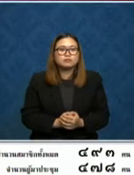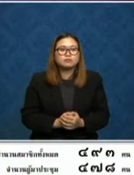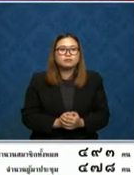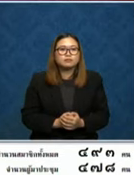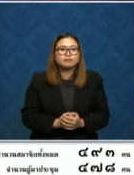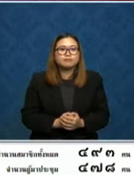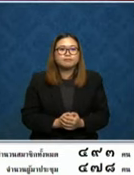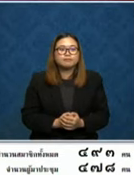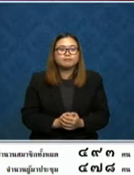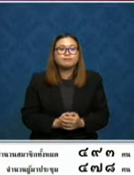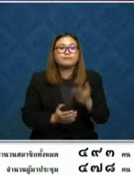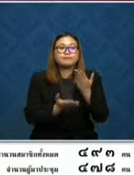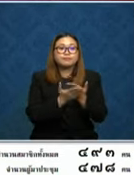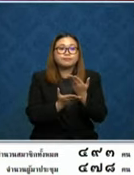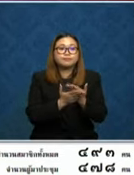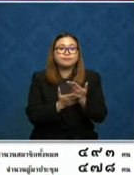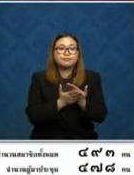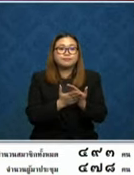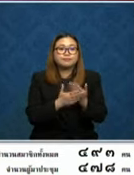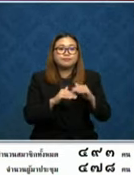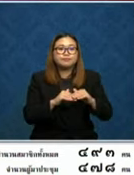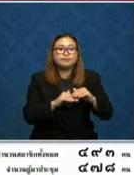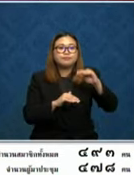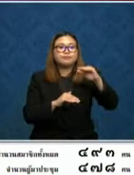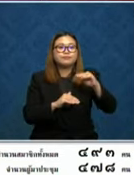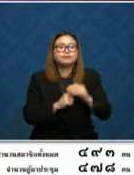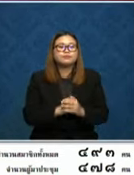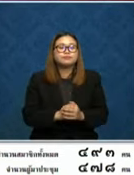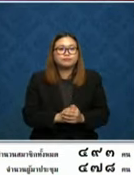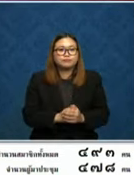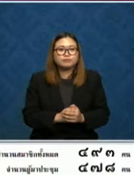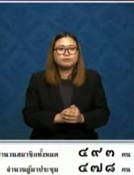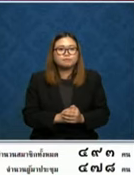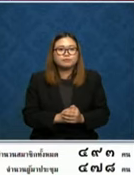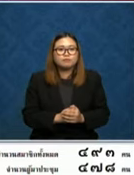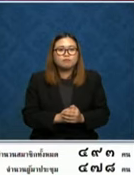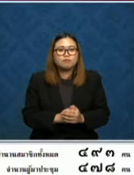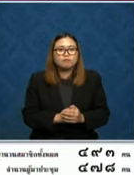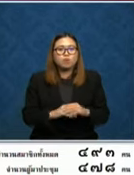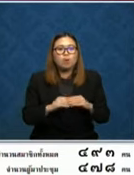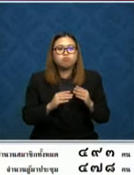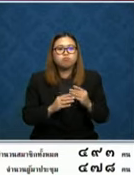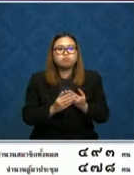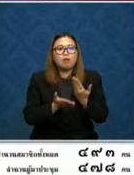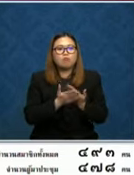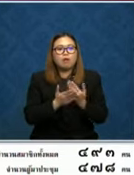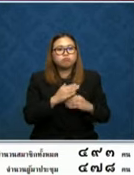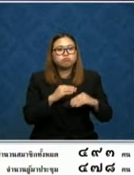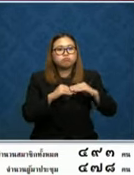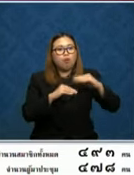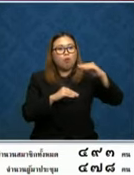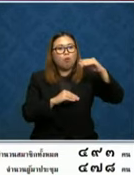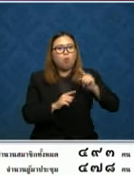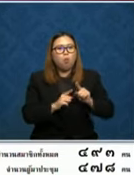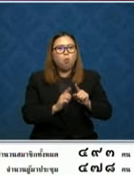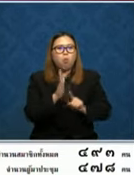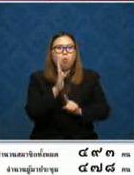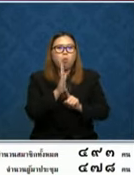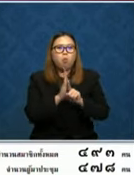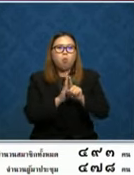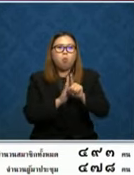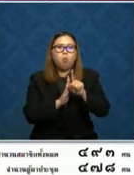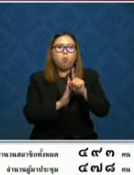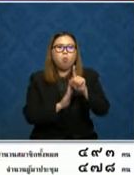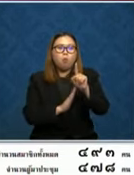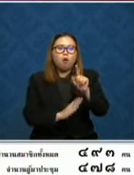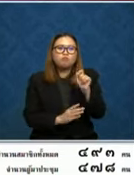นอกจากนี้อัตราเงินเฟ้อในลาวยังคงอยู่ในระดับที่สูงอย่างต่อเนื่องภายใต้สถานการณ์ความไม่สงบทาง